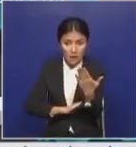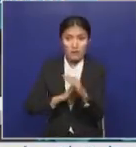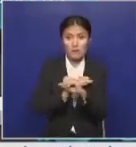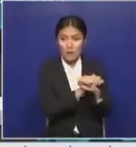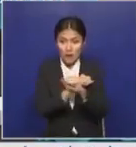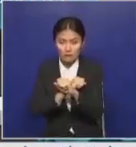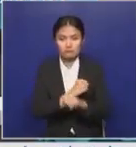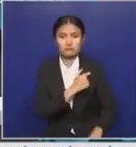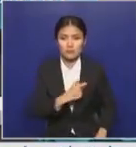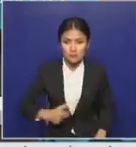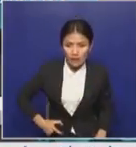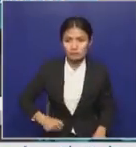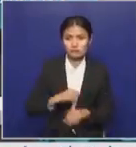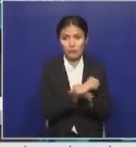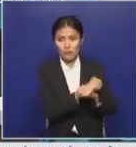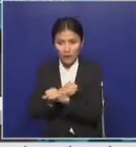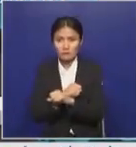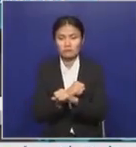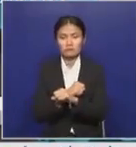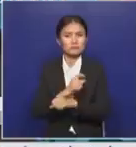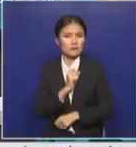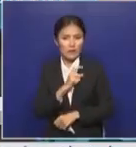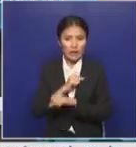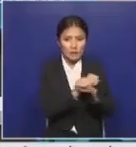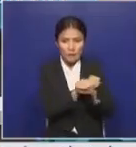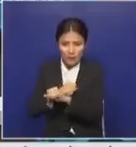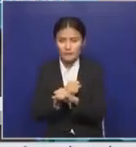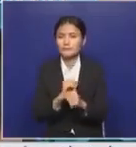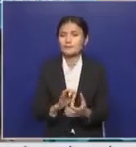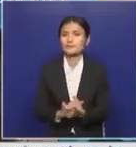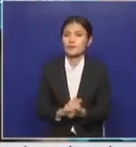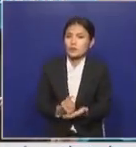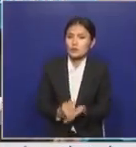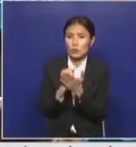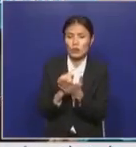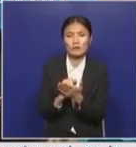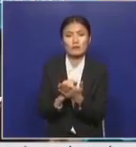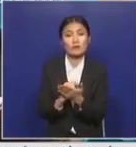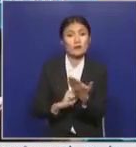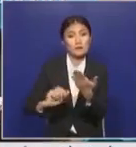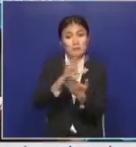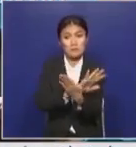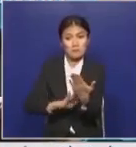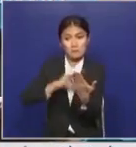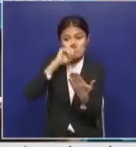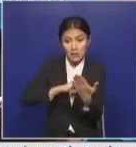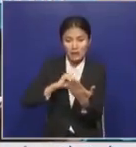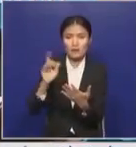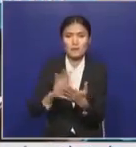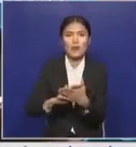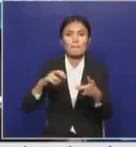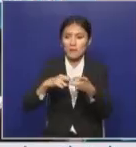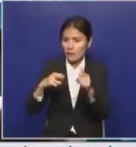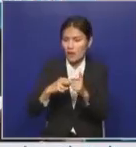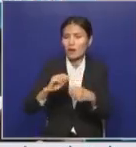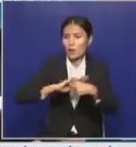มหากษัตริย์ให้มีความมั่นคงต่อไปและบริหารประเทศให้ผ่านพ้นวิกฤตการแพร่ระบาดไวรัสคอเวฟแก้